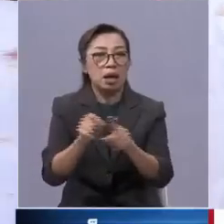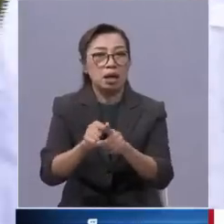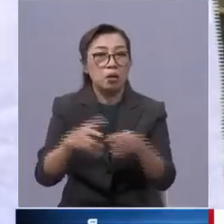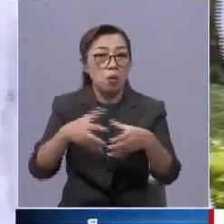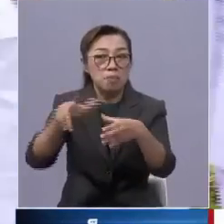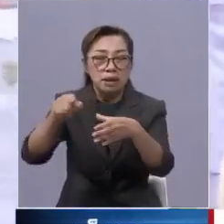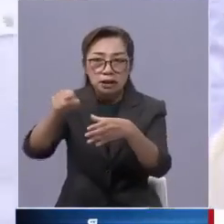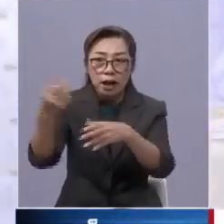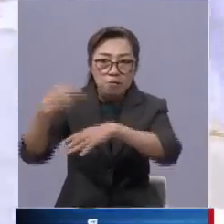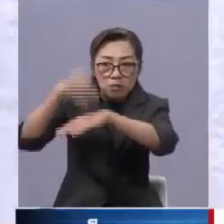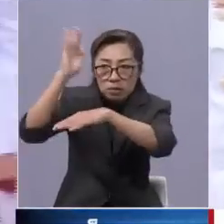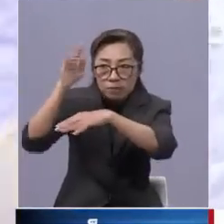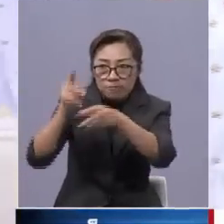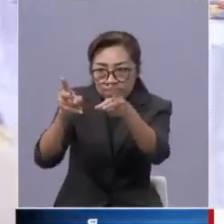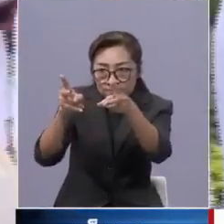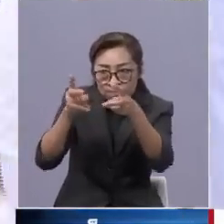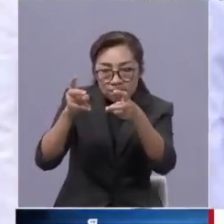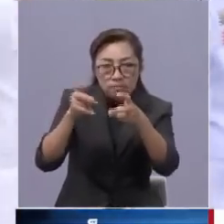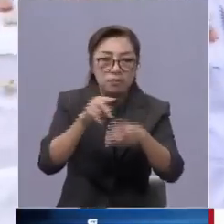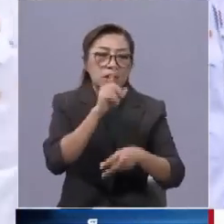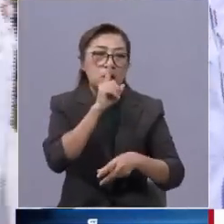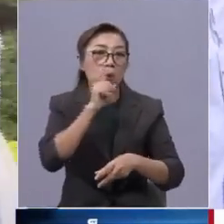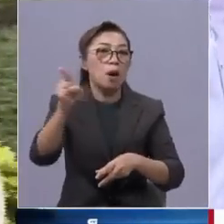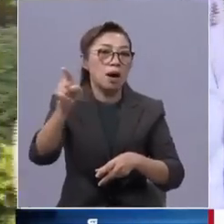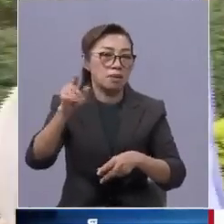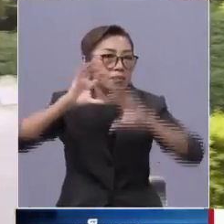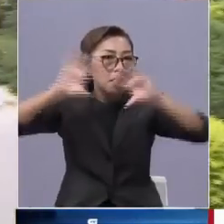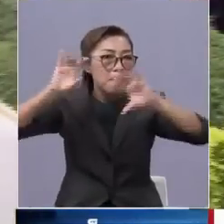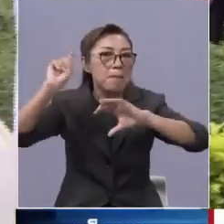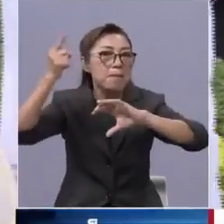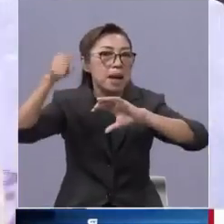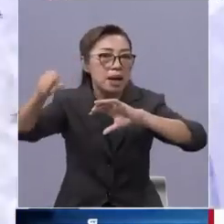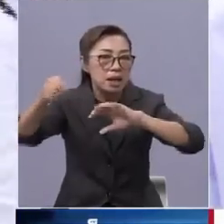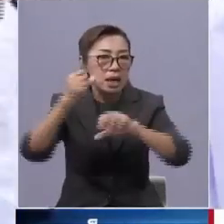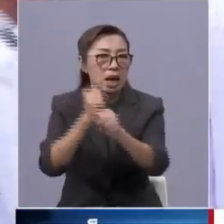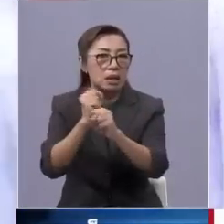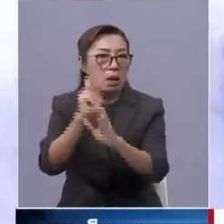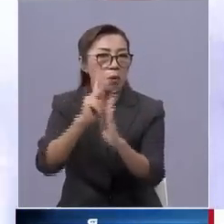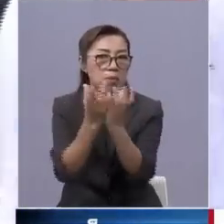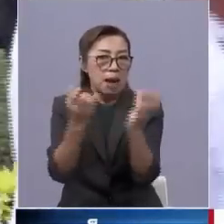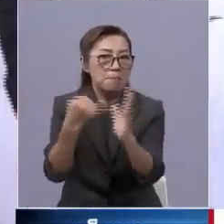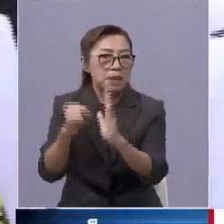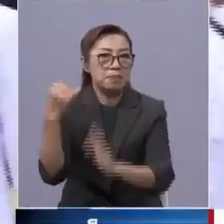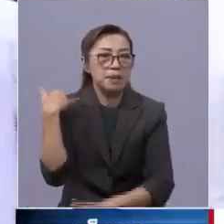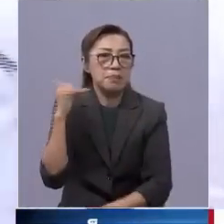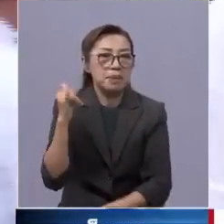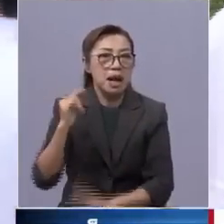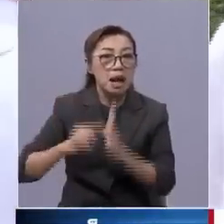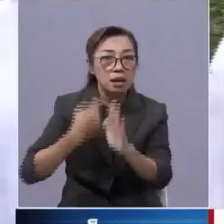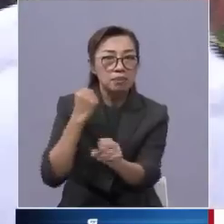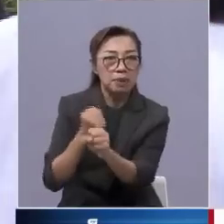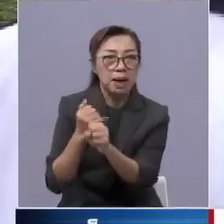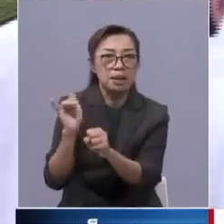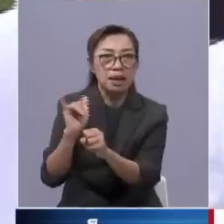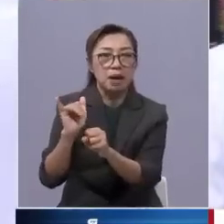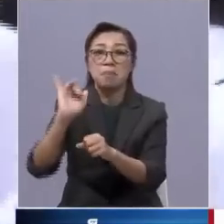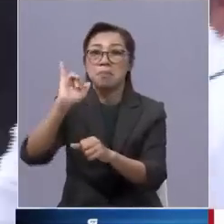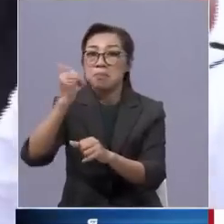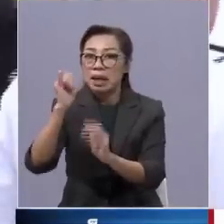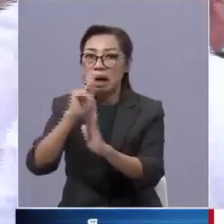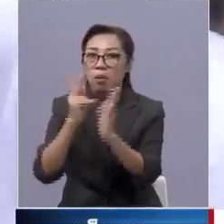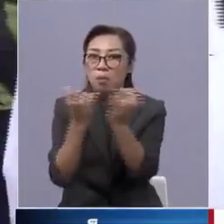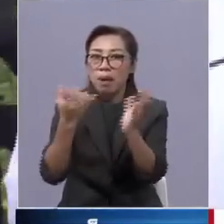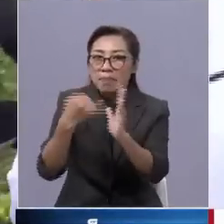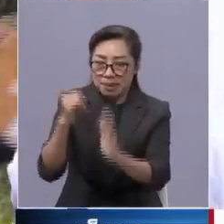พื่อไทยมาย้อนเกล็ดแล้วก็ยกเป็นปมกล่าวหาว่ารัฐบาลใหม่นั้นส่อทำผิดรัฐธรรมนูญตั้งแต่ยังไม่เริ่มบริหารราชการแผ่นดินก็ได้น